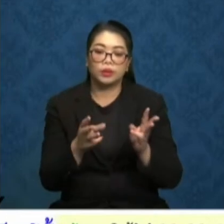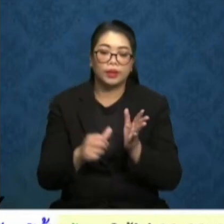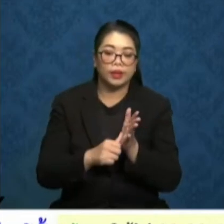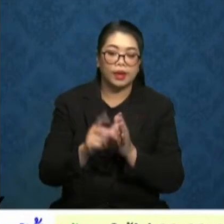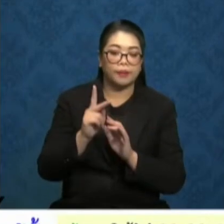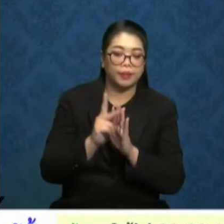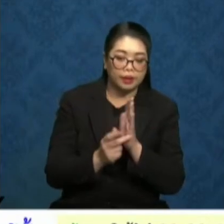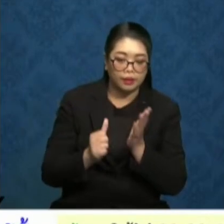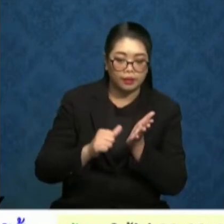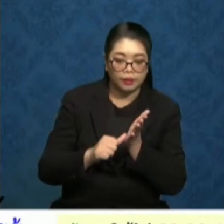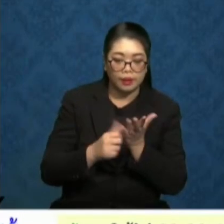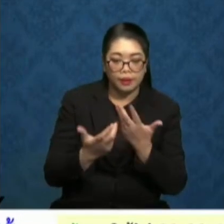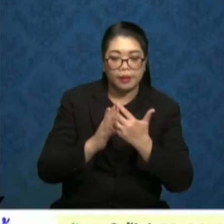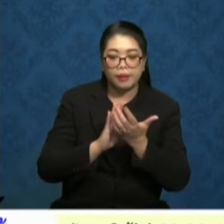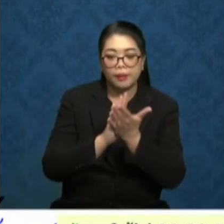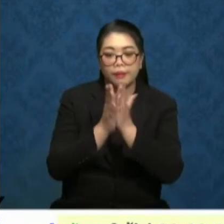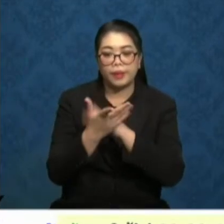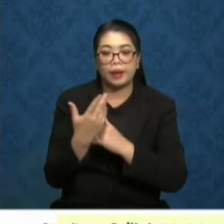ปัหาร่มกัน